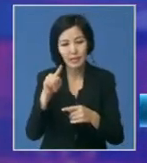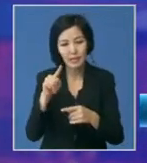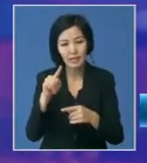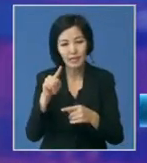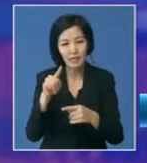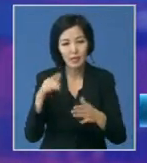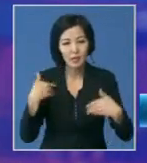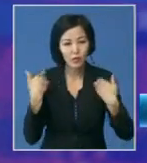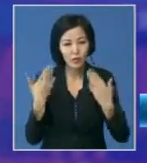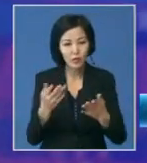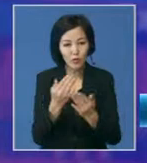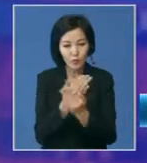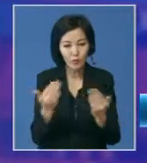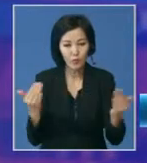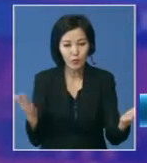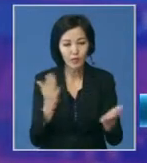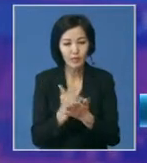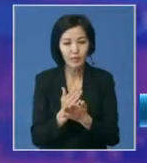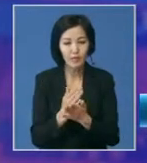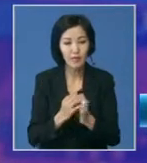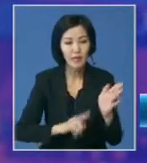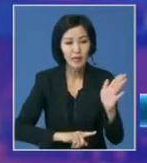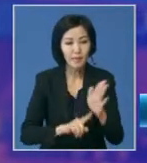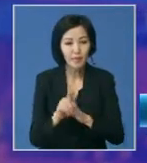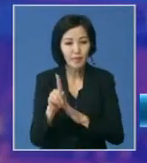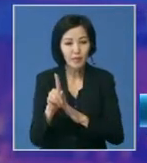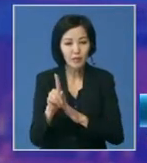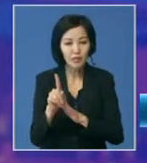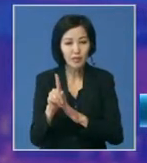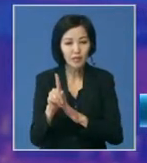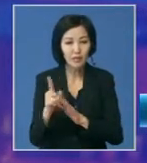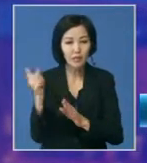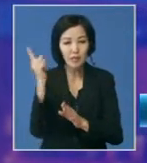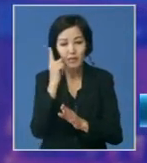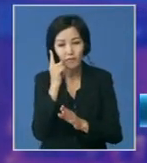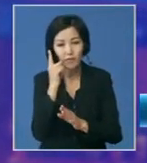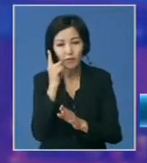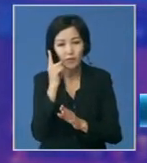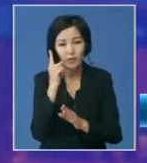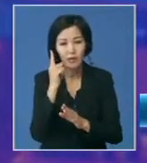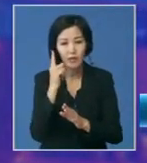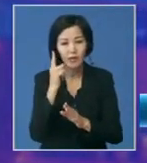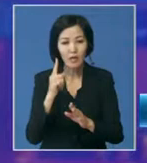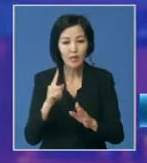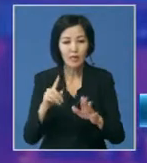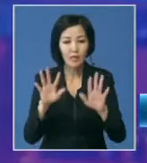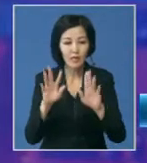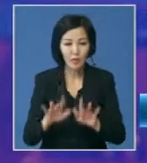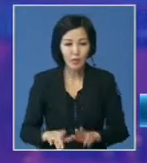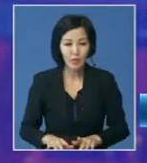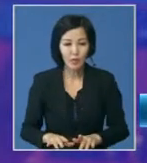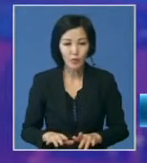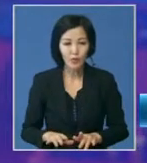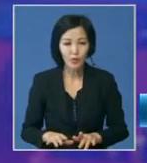танылады. Алғашқы телефон, автокөлік, компьютер, жер серігі мен